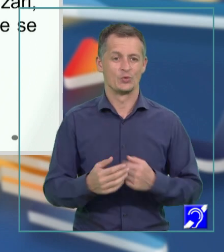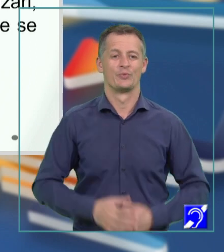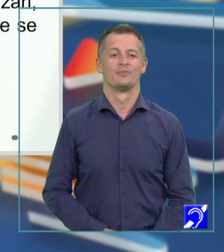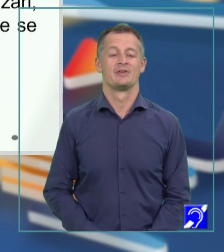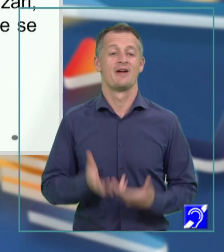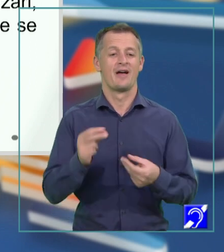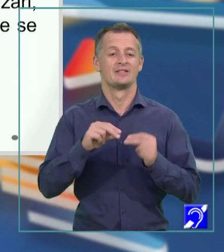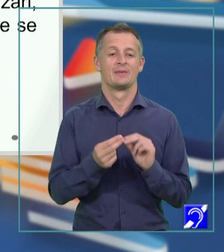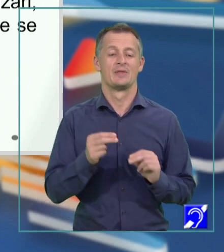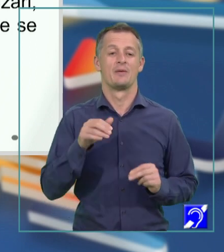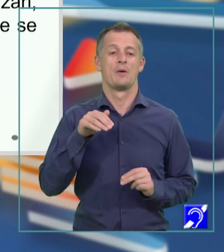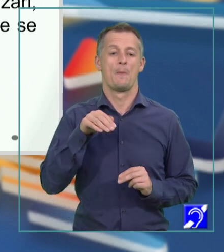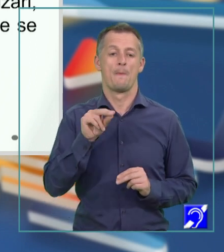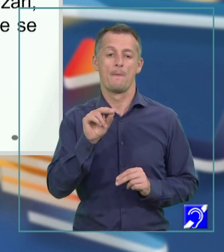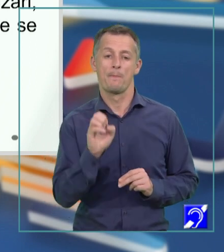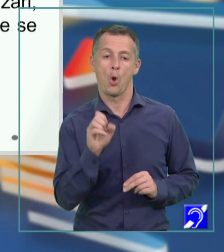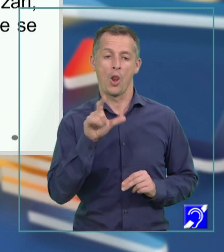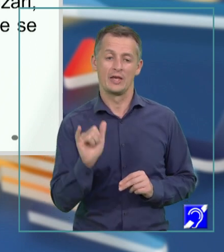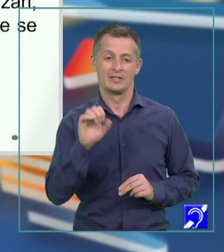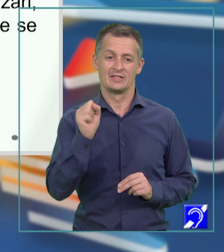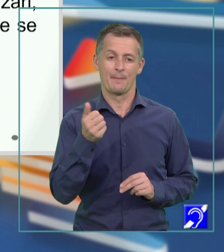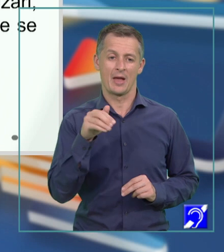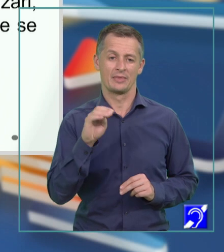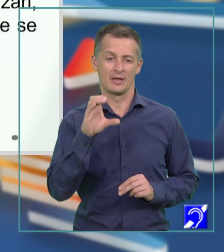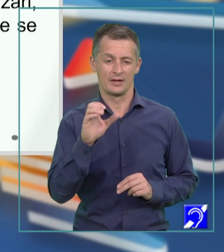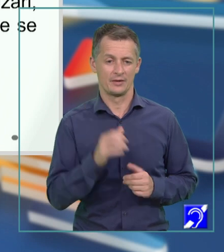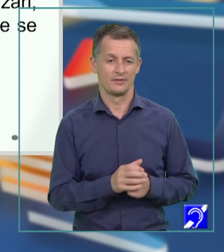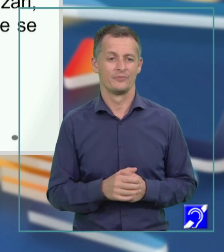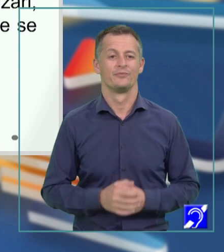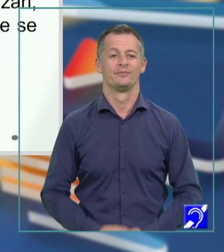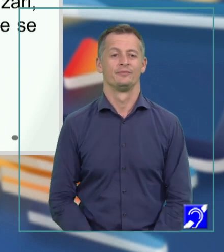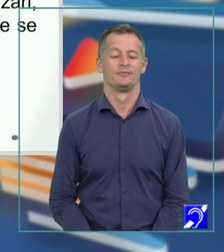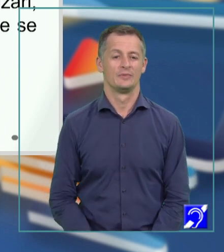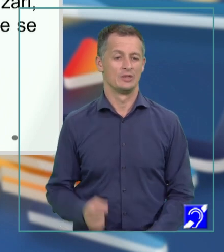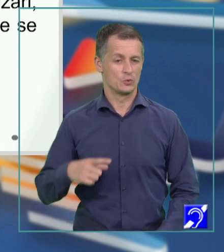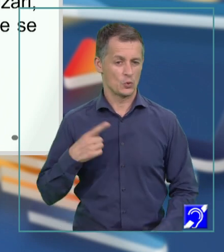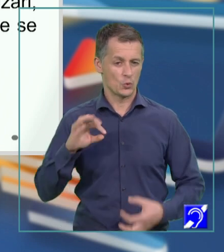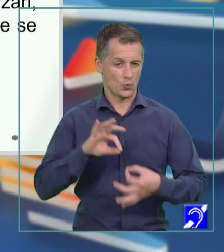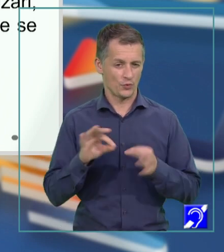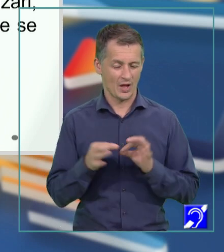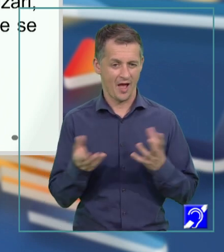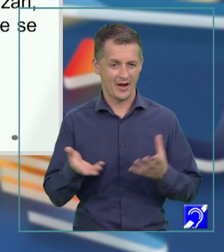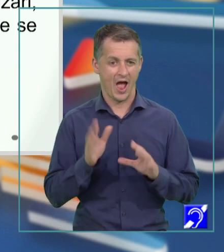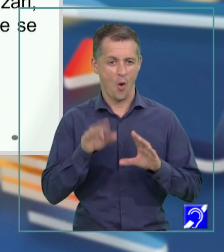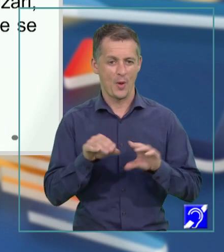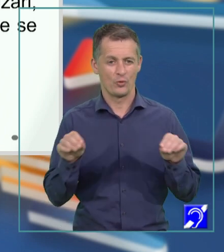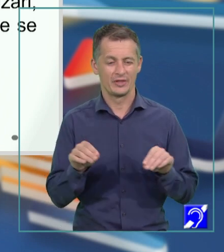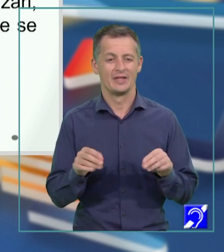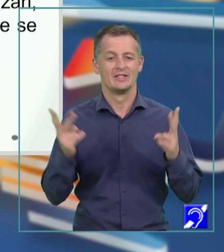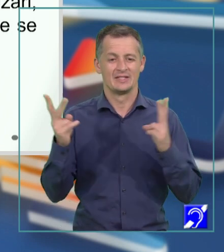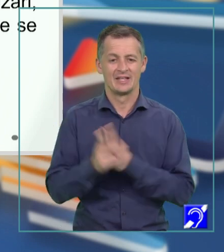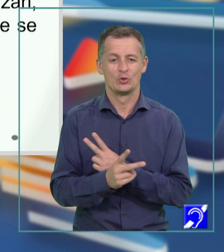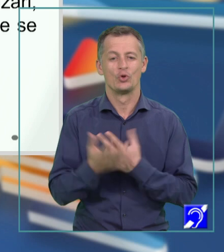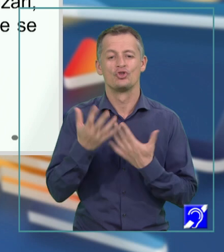de fapt, polisemantic. Poli înseamnă mai multe, semantic sensuri. Deci sunt cuvintele care au mai multe sensuri.